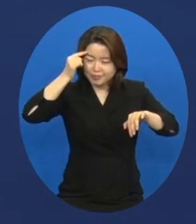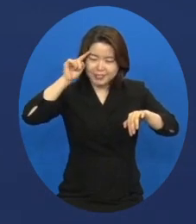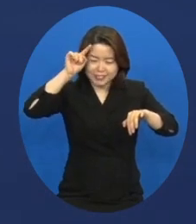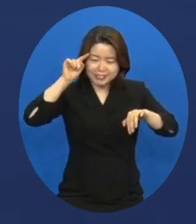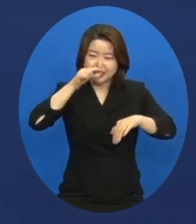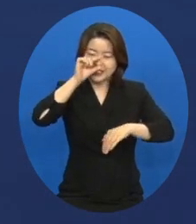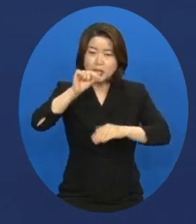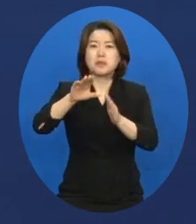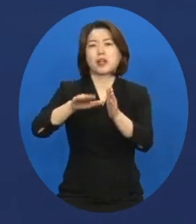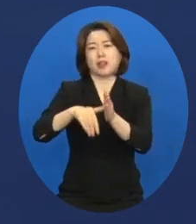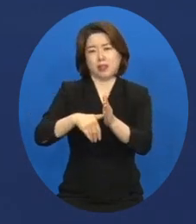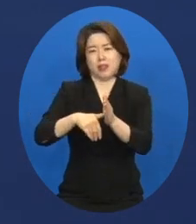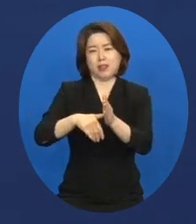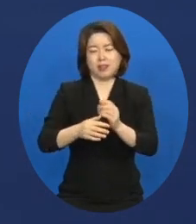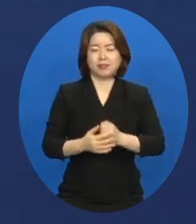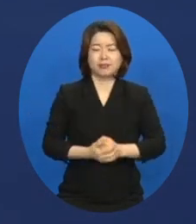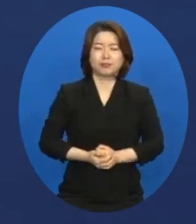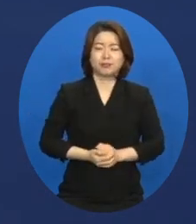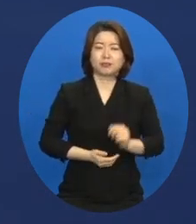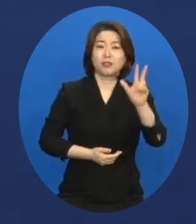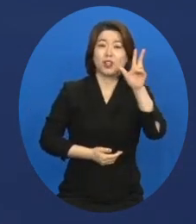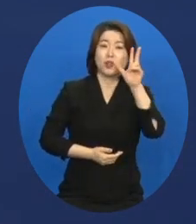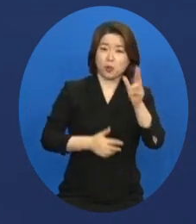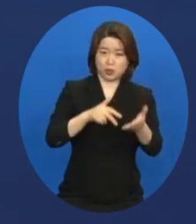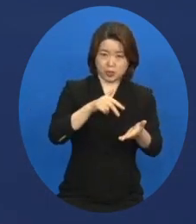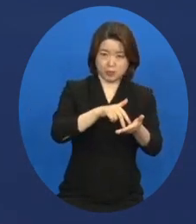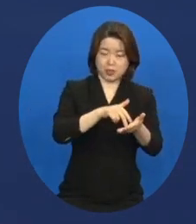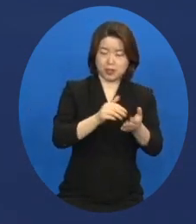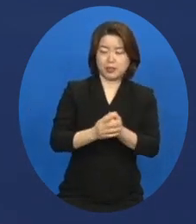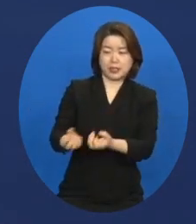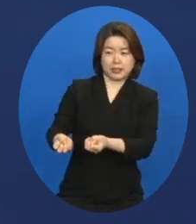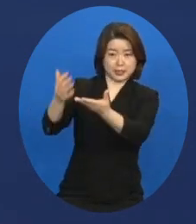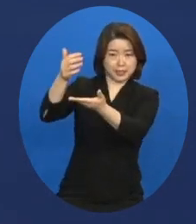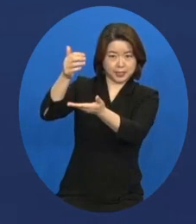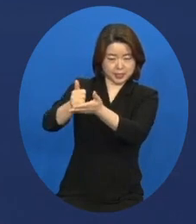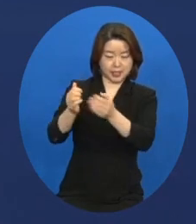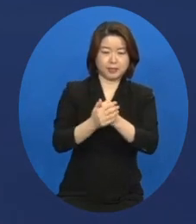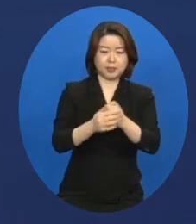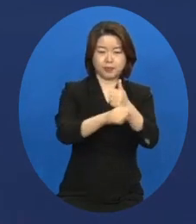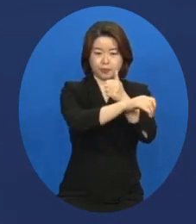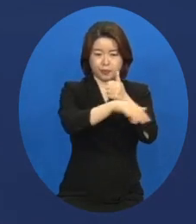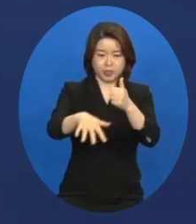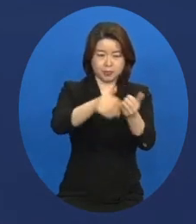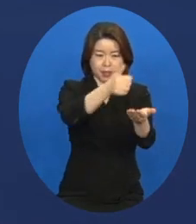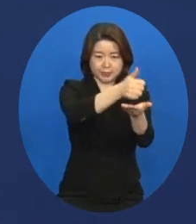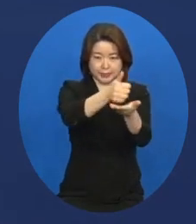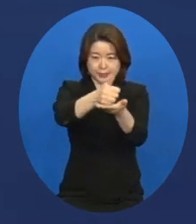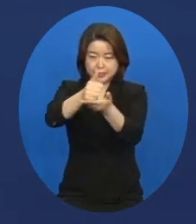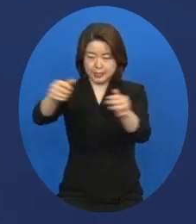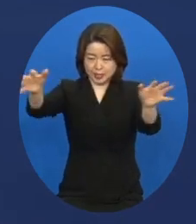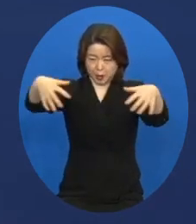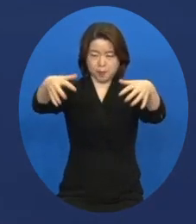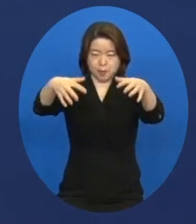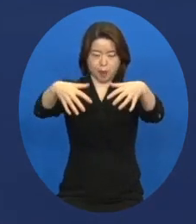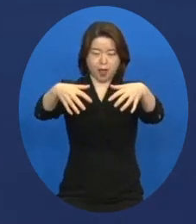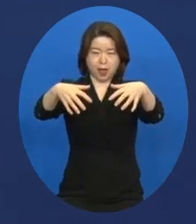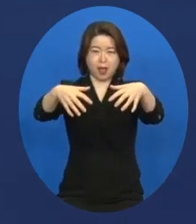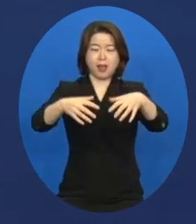때문에 여호수아는 제사장과 각 지파의 그 우두머리들을